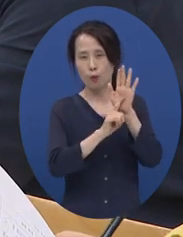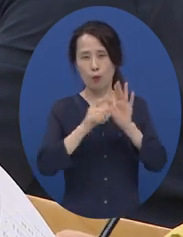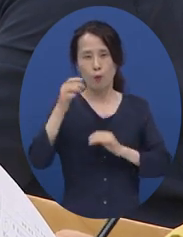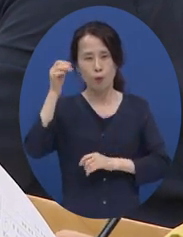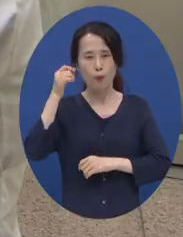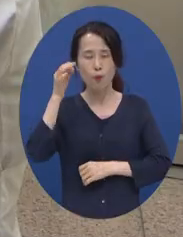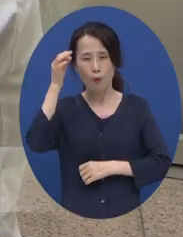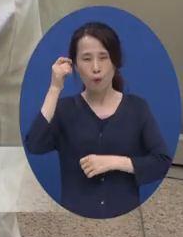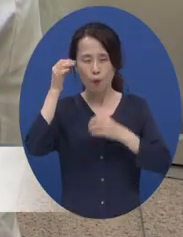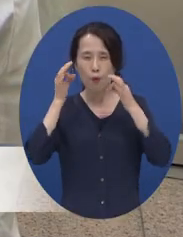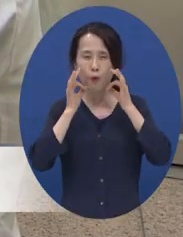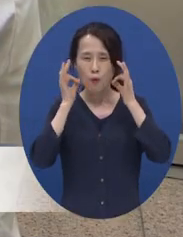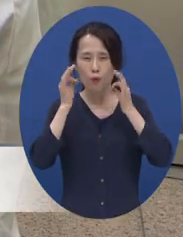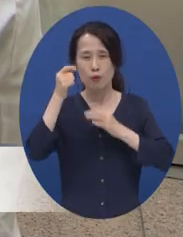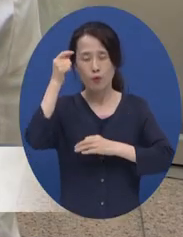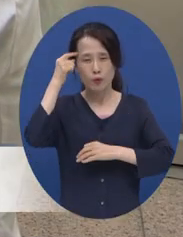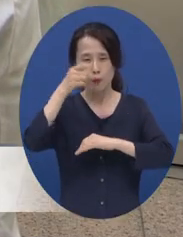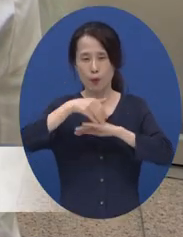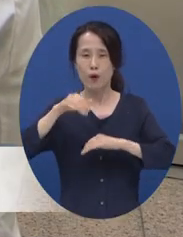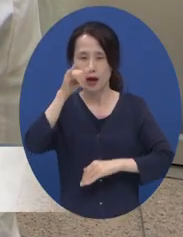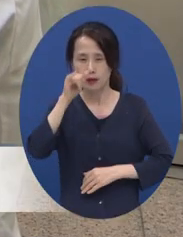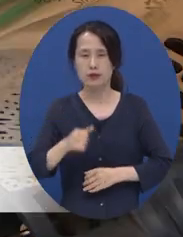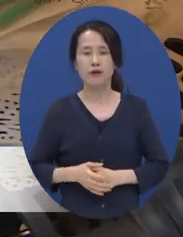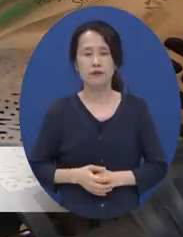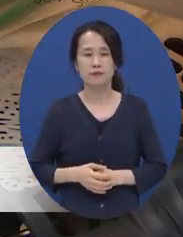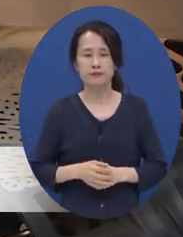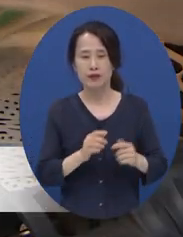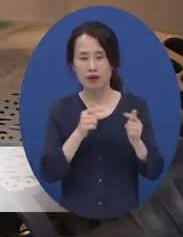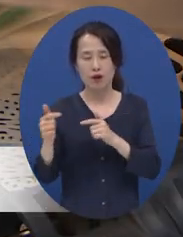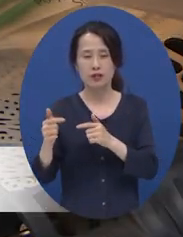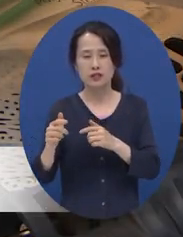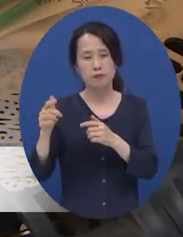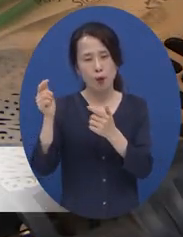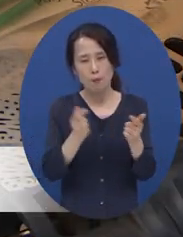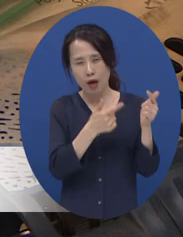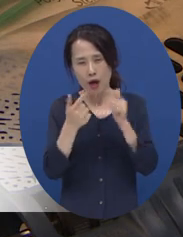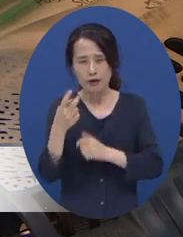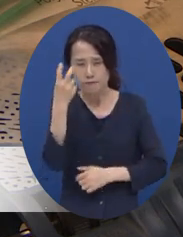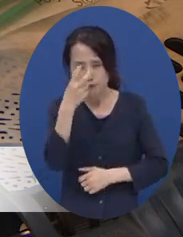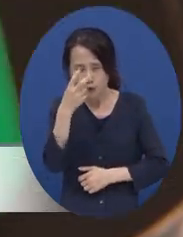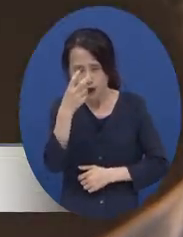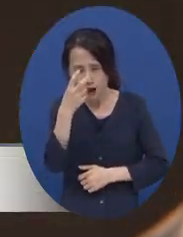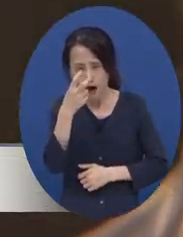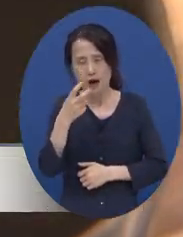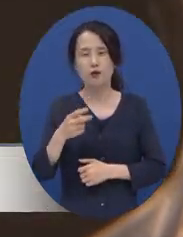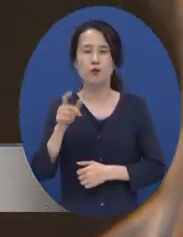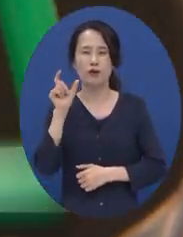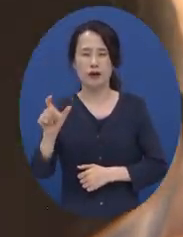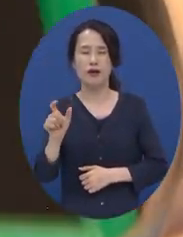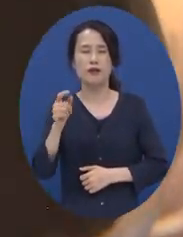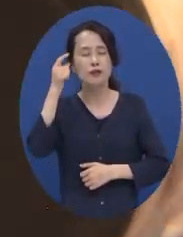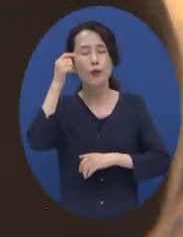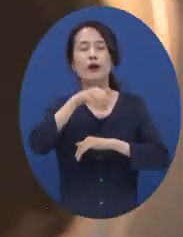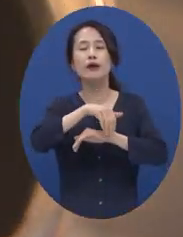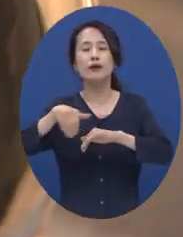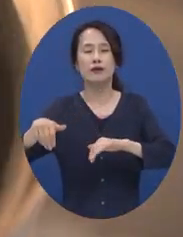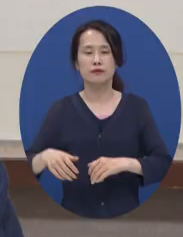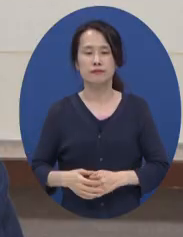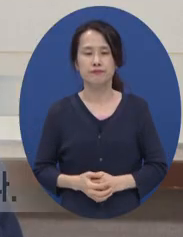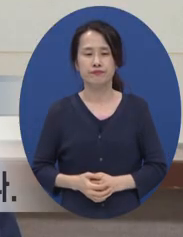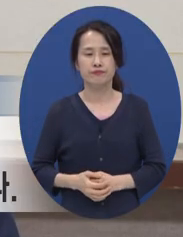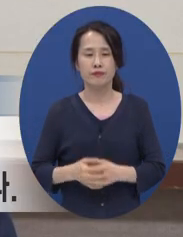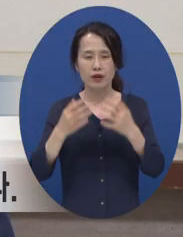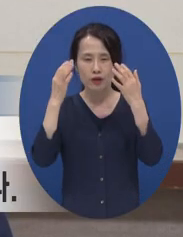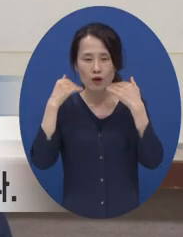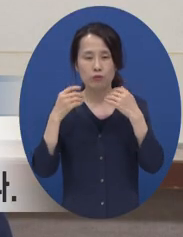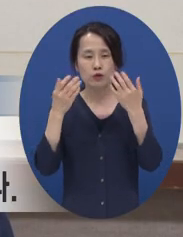계획입니다 이를 모니터링과 역학조사 멘토링 등 경기도 감염병 관리 지원되는 활동도 강화합니다 여름철